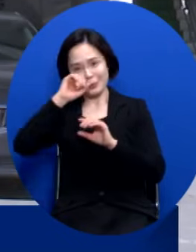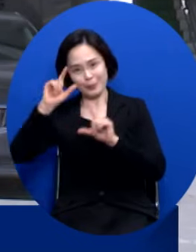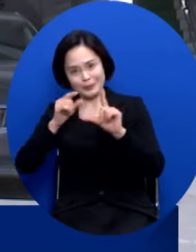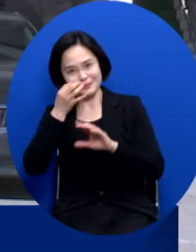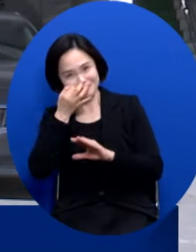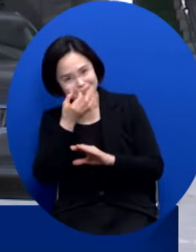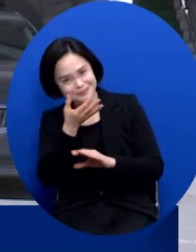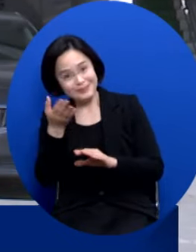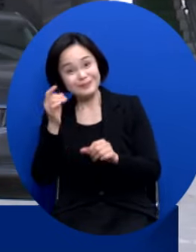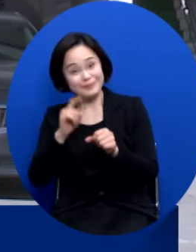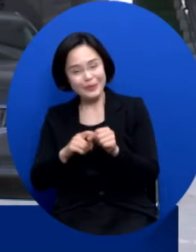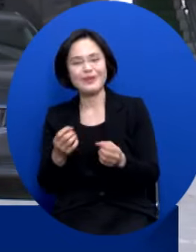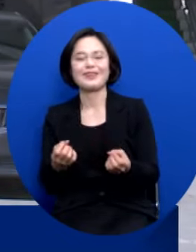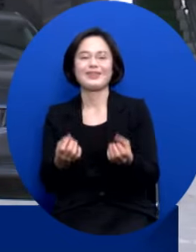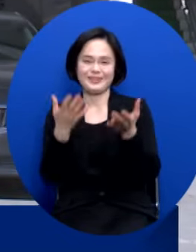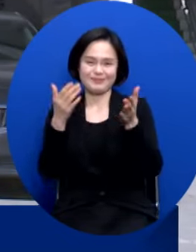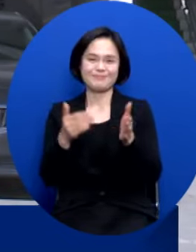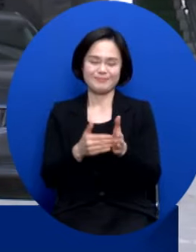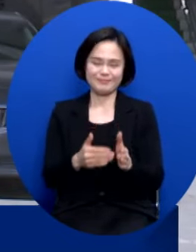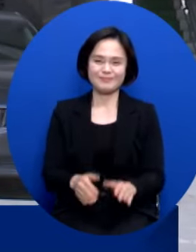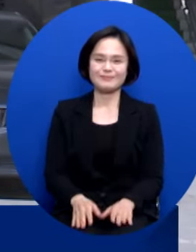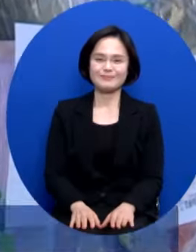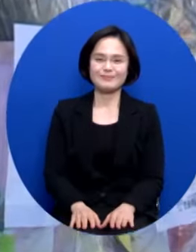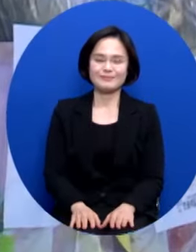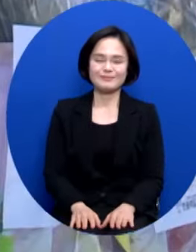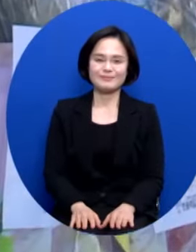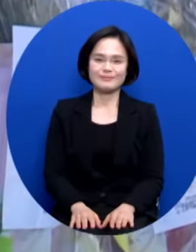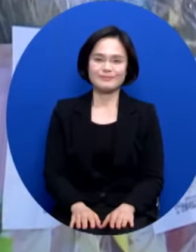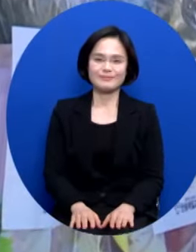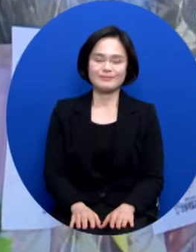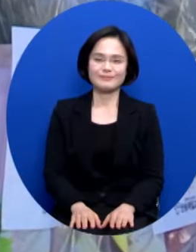소개하고자 오늘의 귀한 행사를 준비하게 되었습니다.